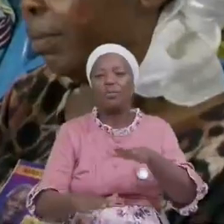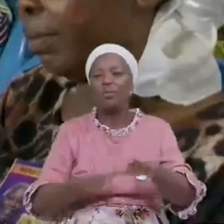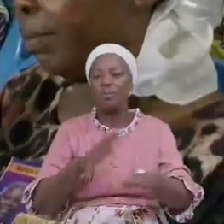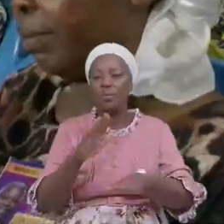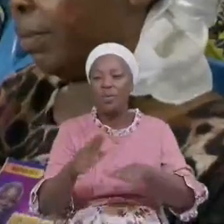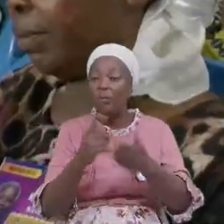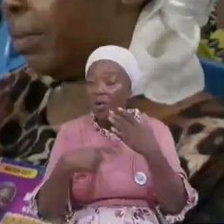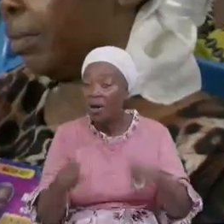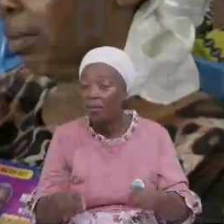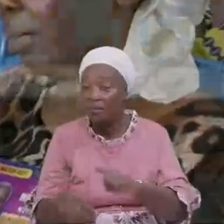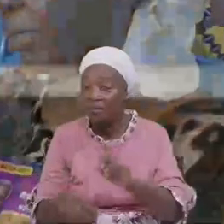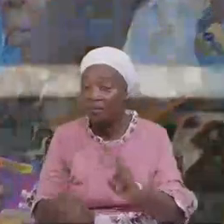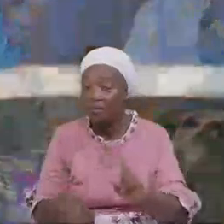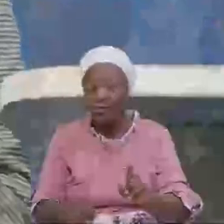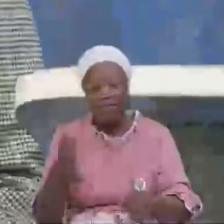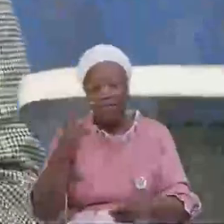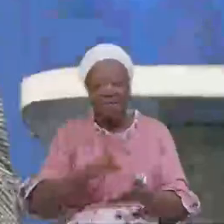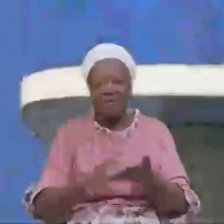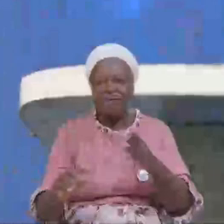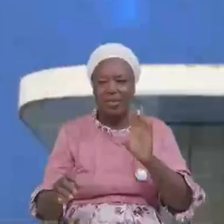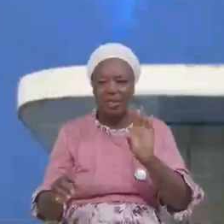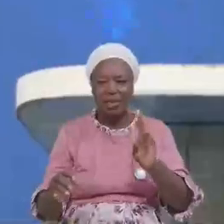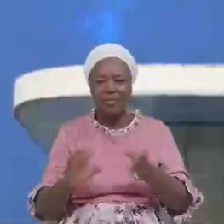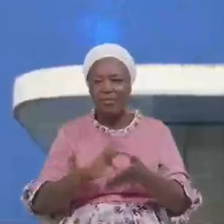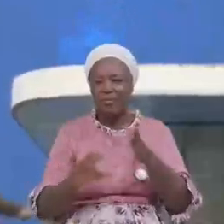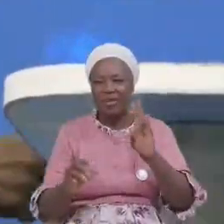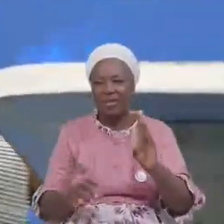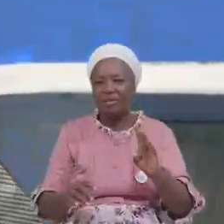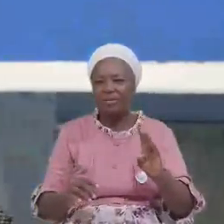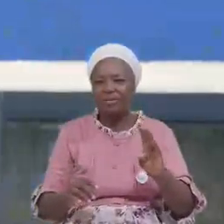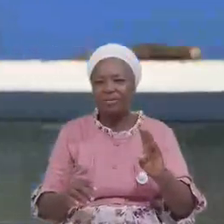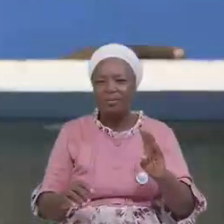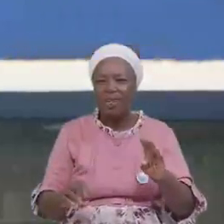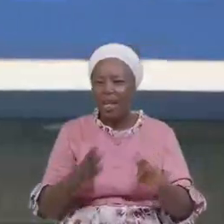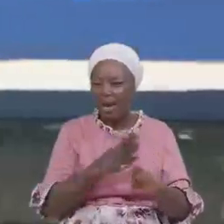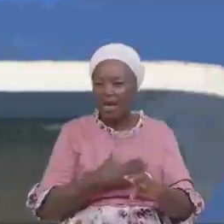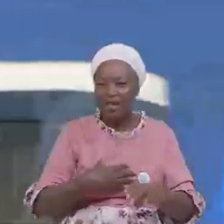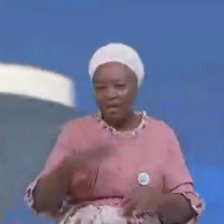arrivé? Verset 7. Verset 7.